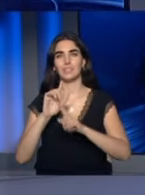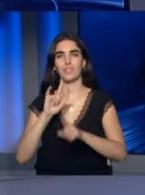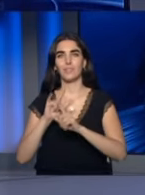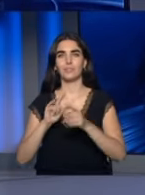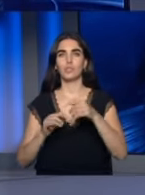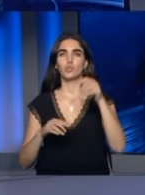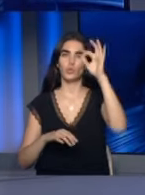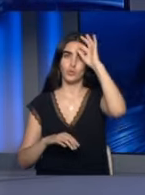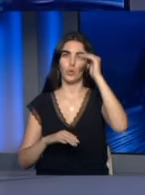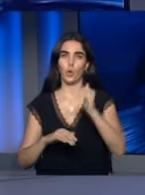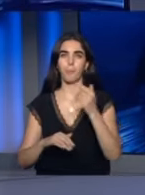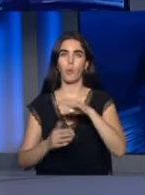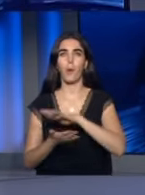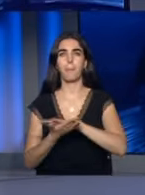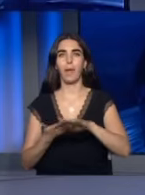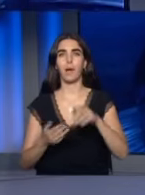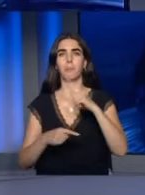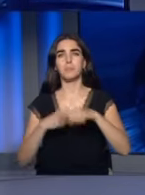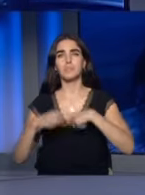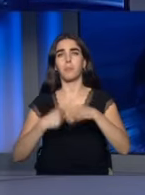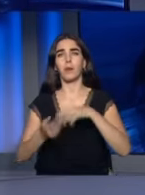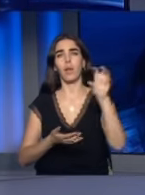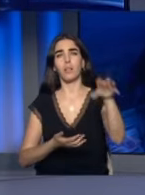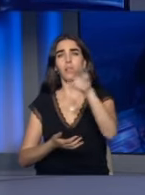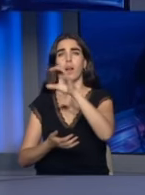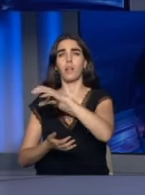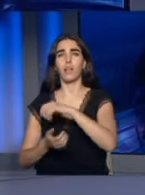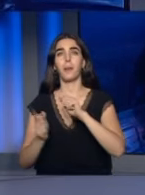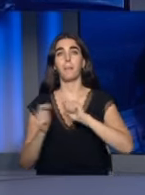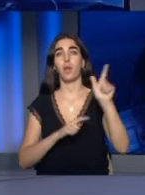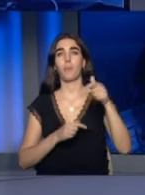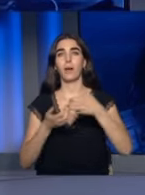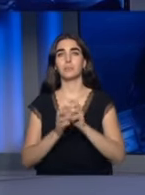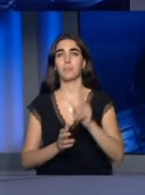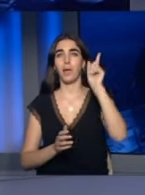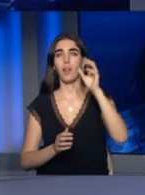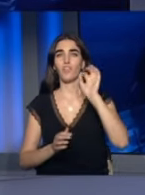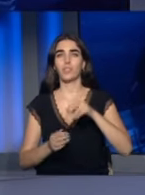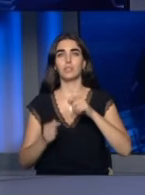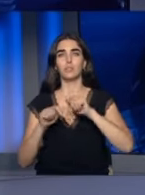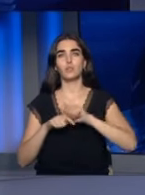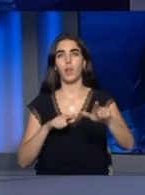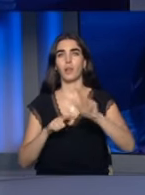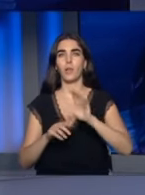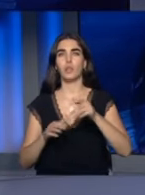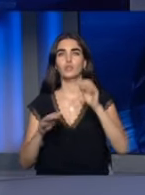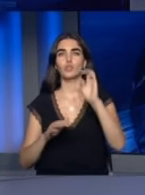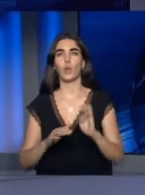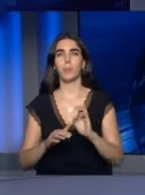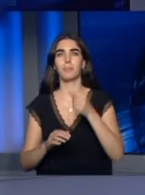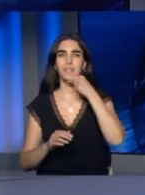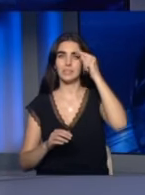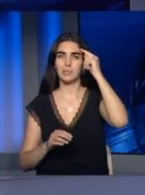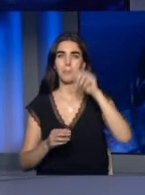والبقاع يستمر متقطعا والمقاومه تضرب في الجولان المحتل وقبه الجنوب سباق بين